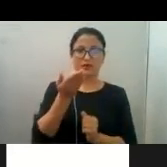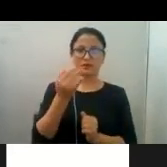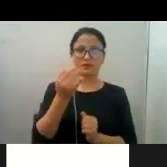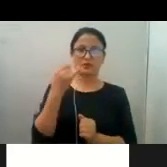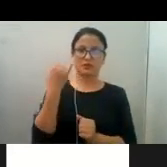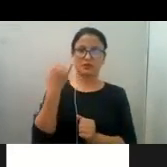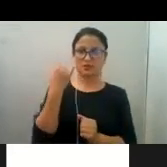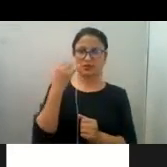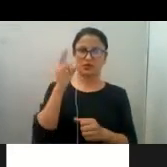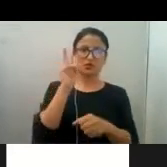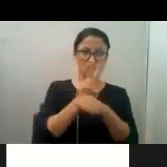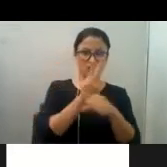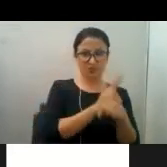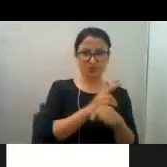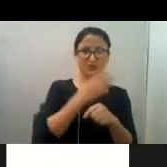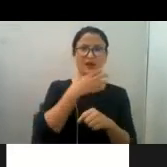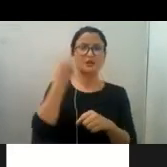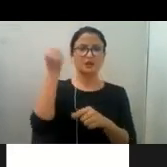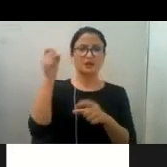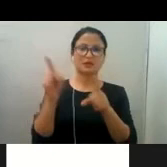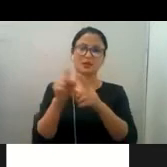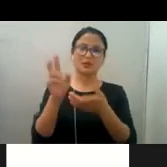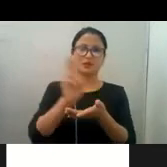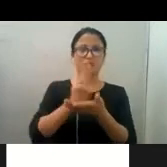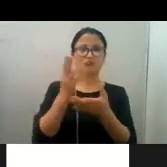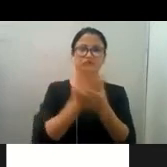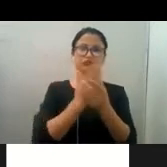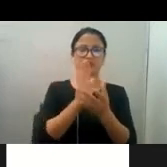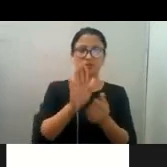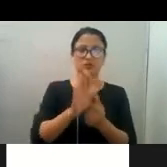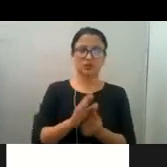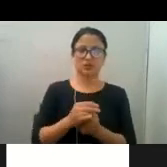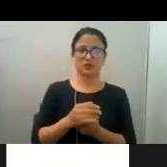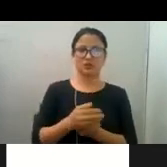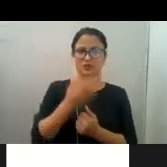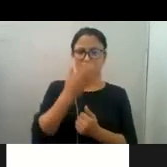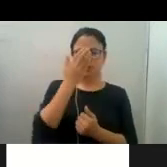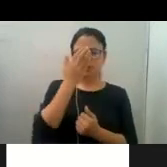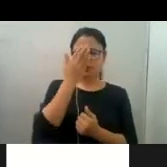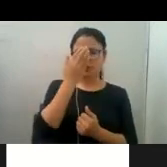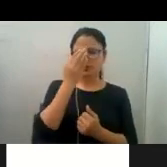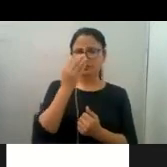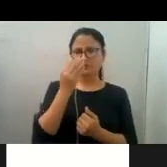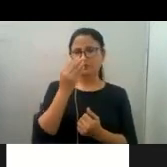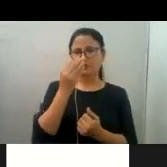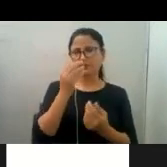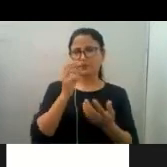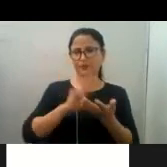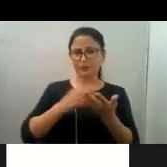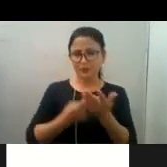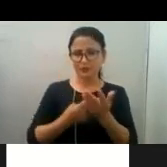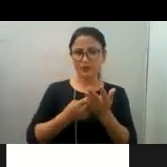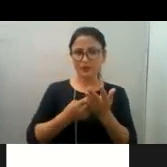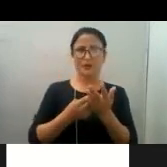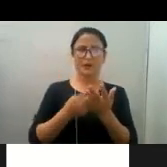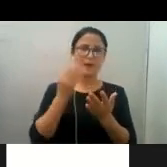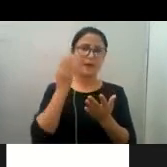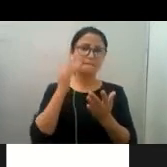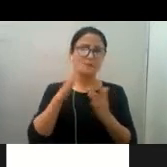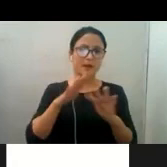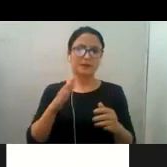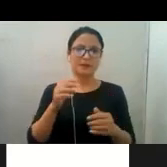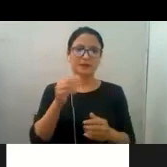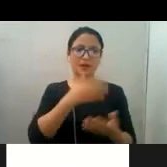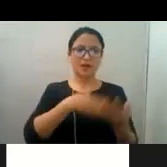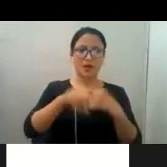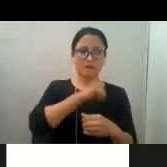किसिमका आत्महत्याहरू पनि रेकर्डमा आएका छन्। फेक कुन अर्थमा भन्दाखेरि अब बालिकाहरूमाथि बलात्कार